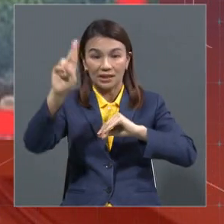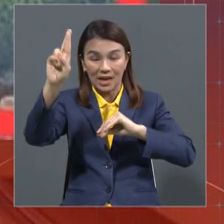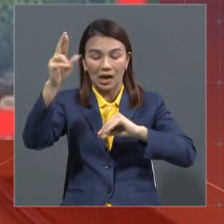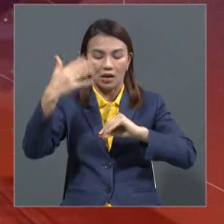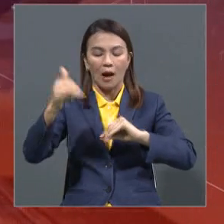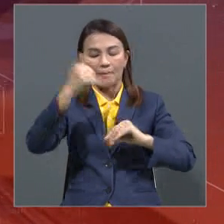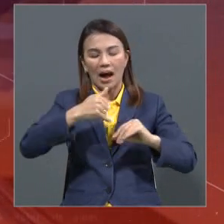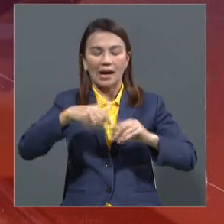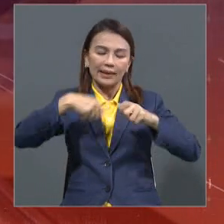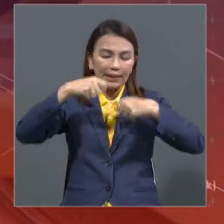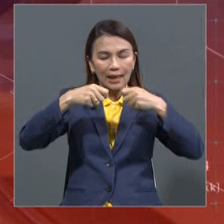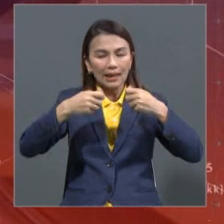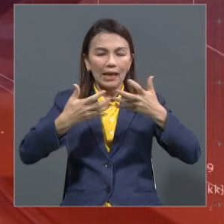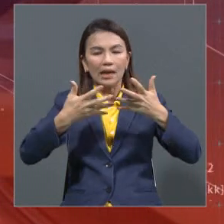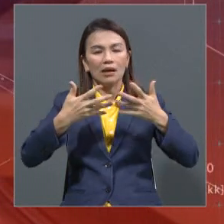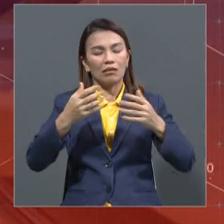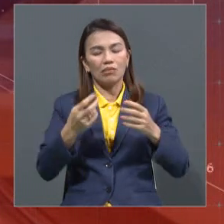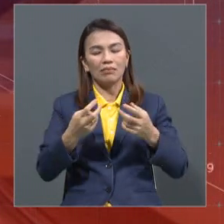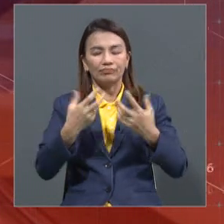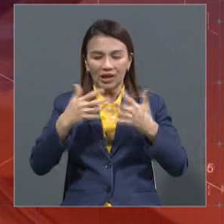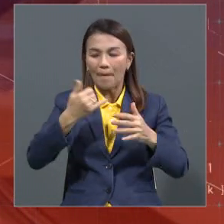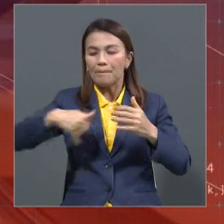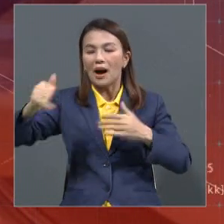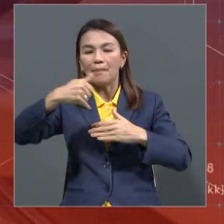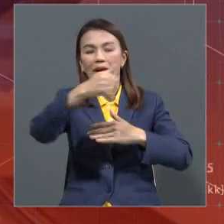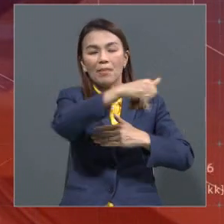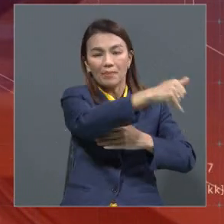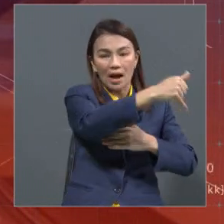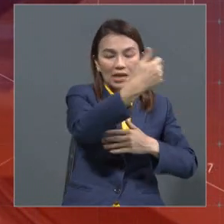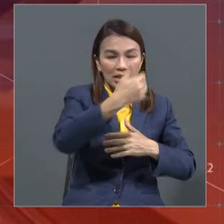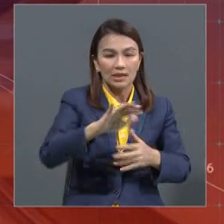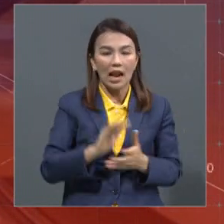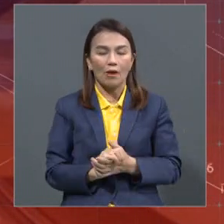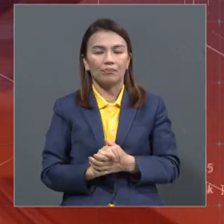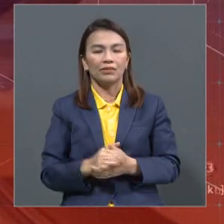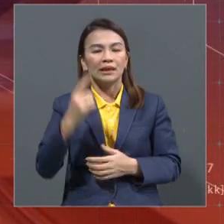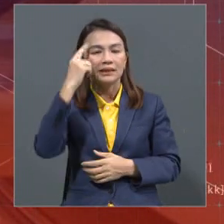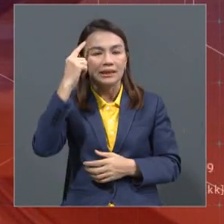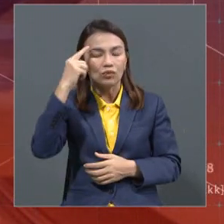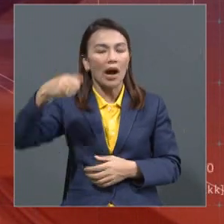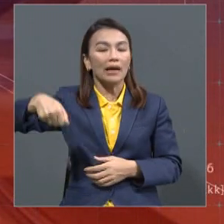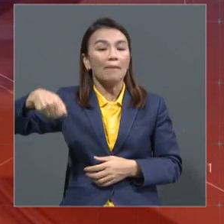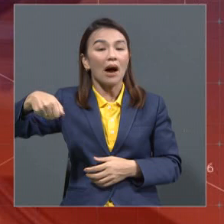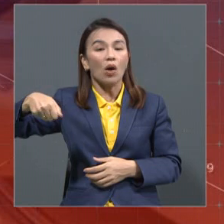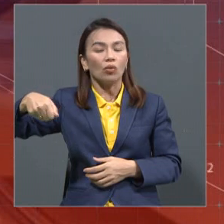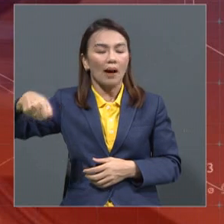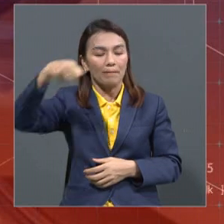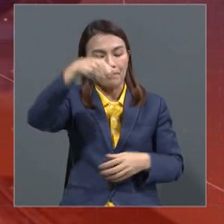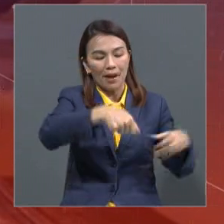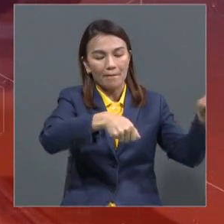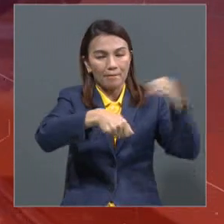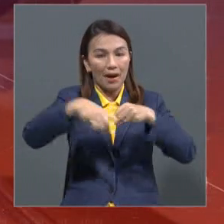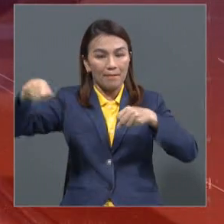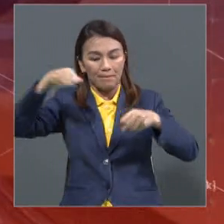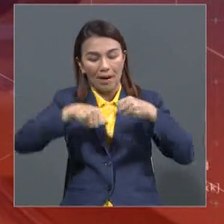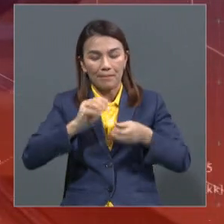พักของตัวเองก่อนที่วันรุ่งขึ้นมาเนี่ยจะมีการเช็ค Outต่างคนต่างก็ลากกระเป๋าของตัวเองมารวมตัวกันอีกครั้งหนึ่งที่